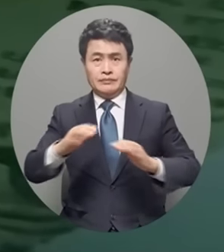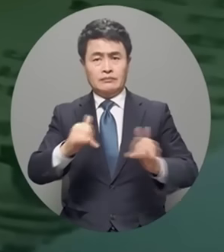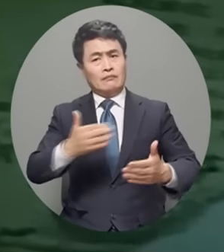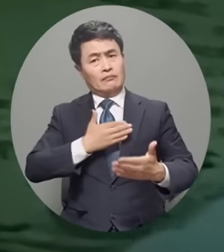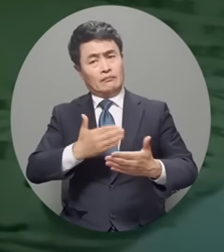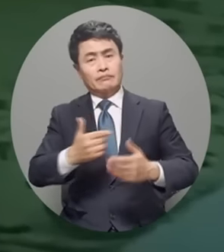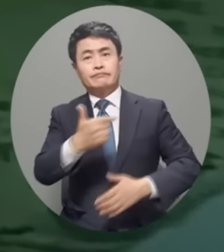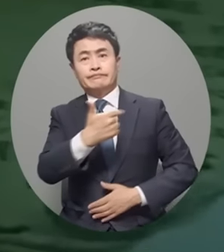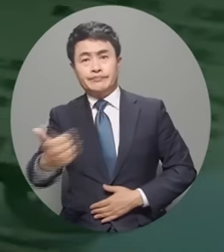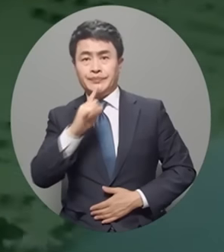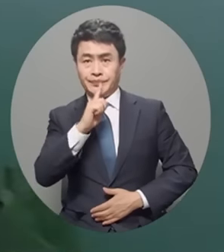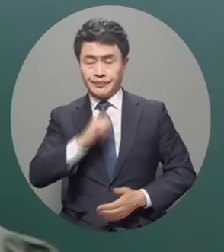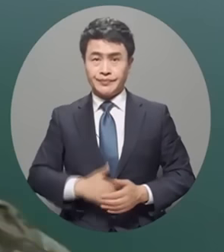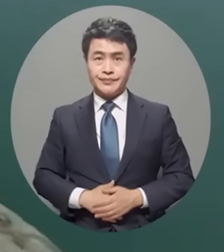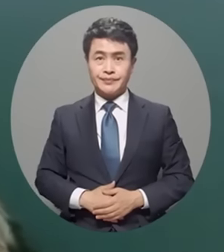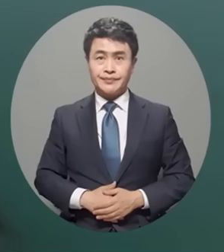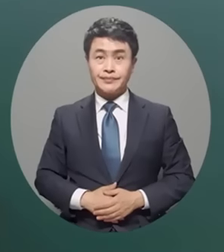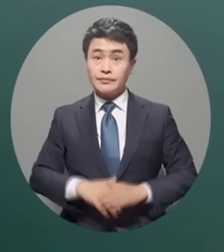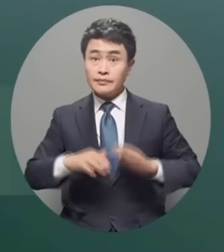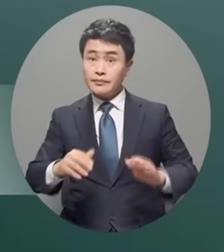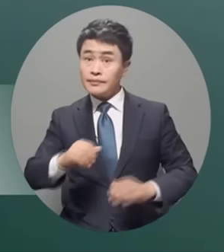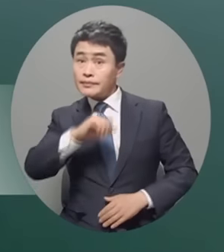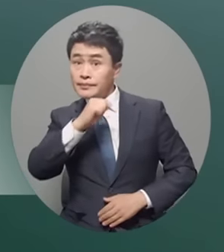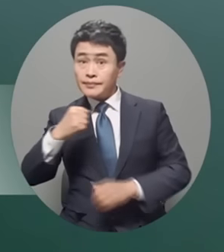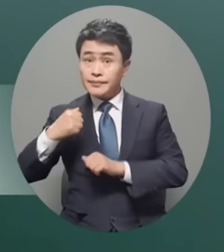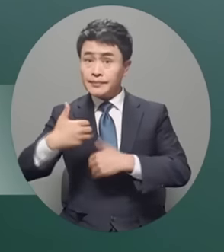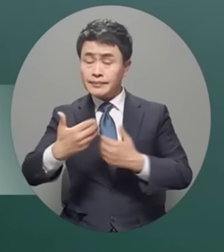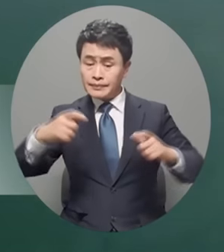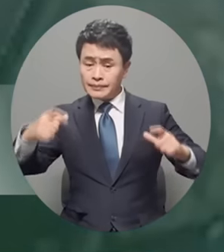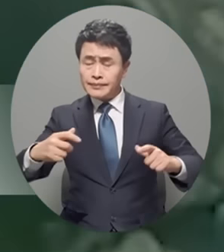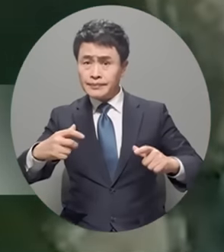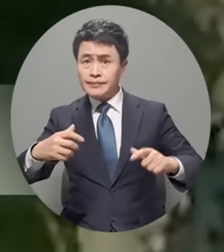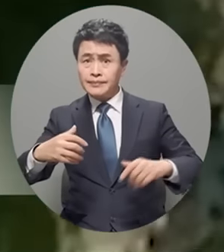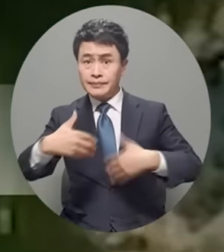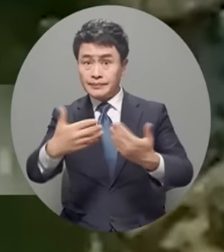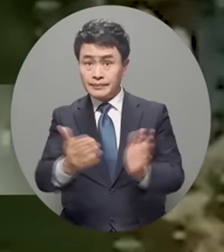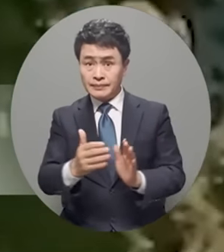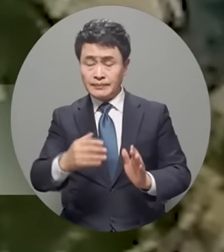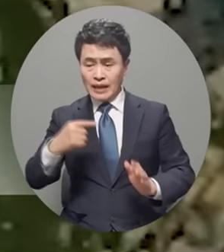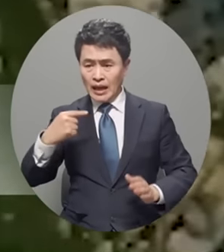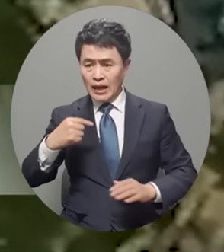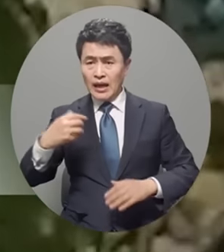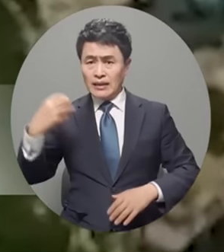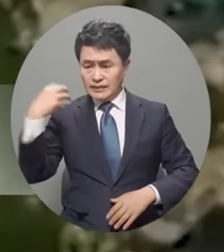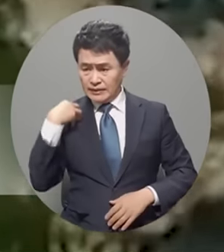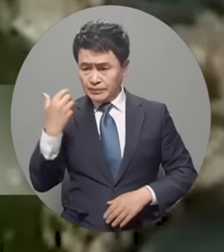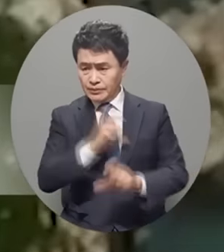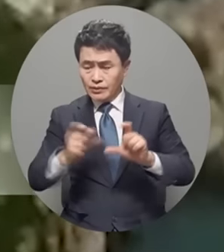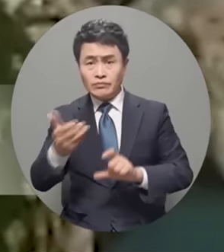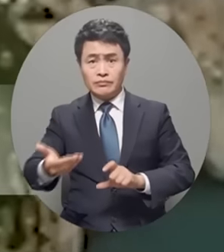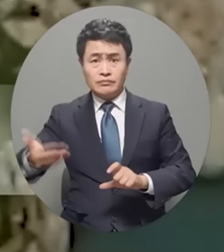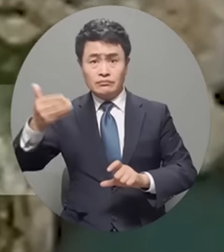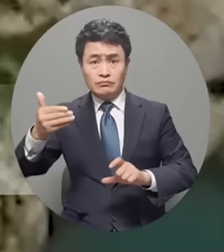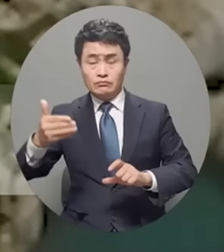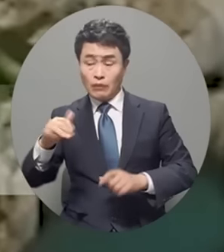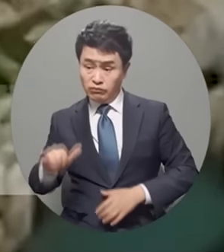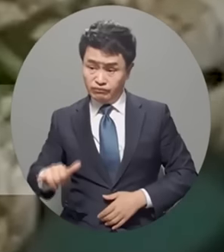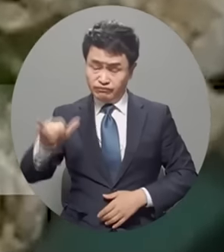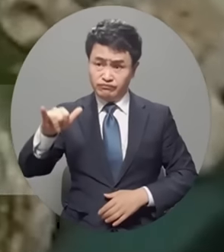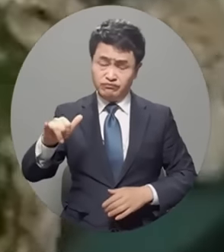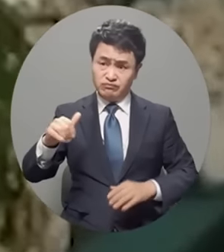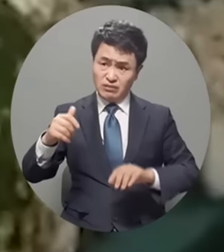불안감도 커지고 있습니다. 이에 대만군은 관할 책임자 계급을 소령으로 높이고 무인기에 방해 전파를 쏘는 등 대책